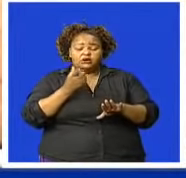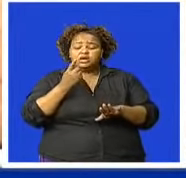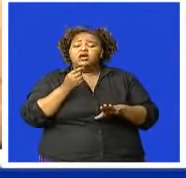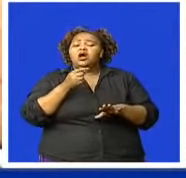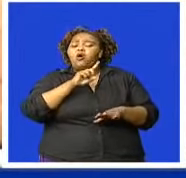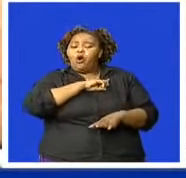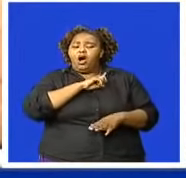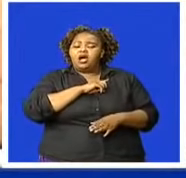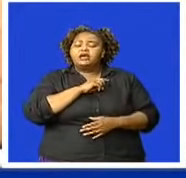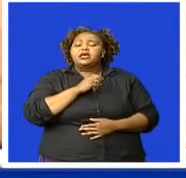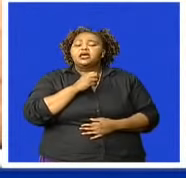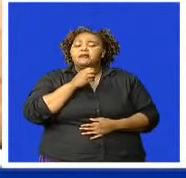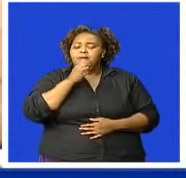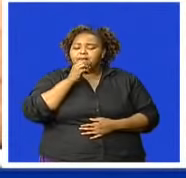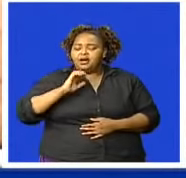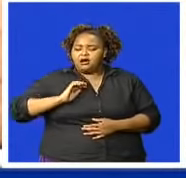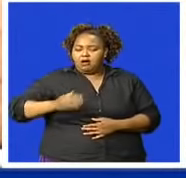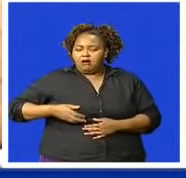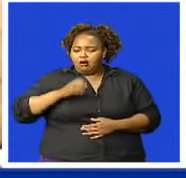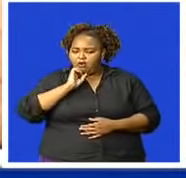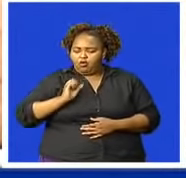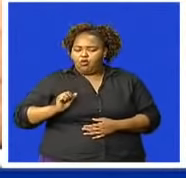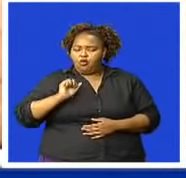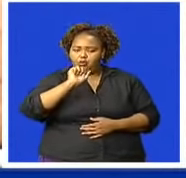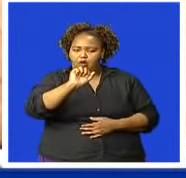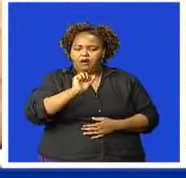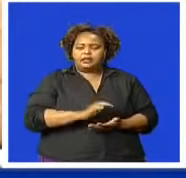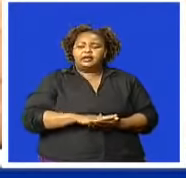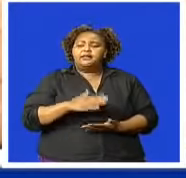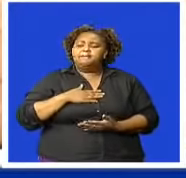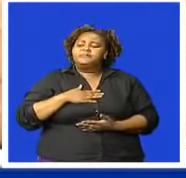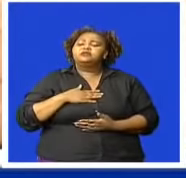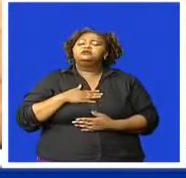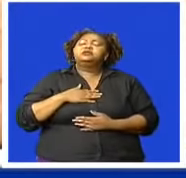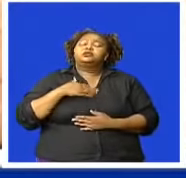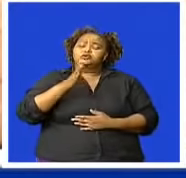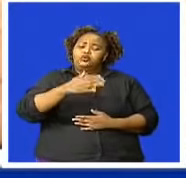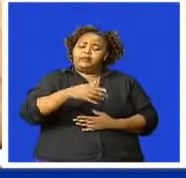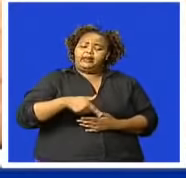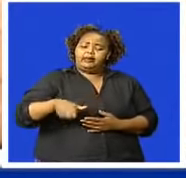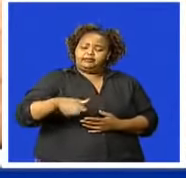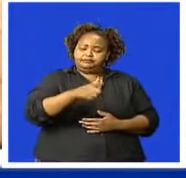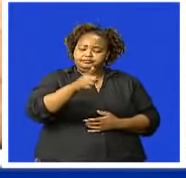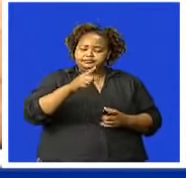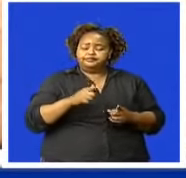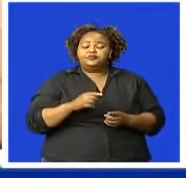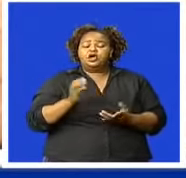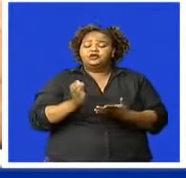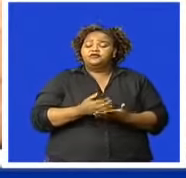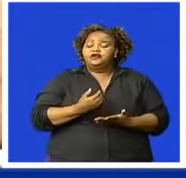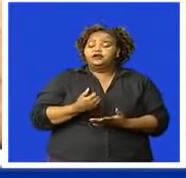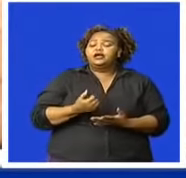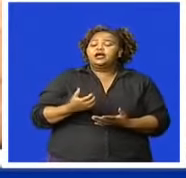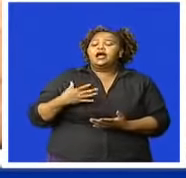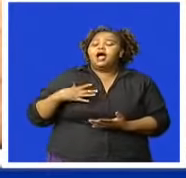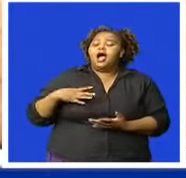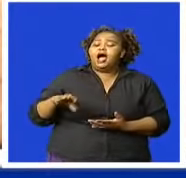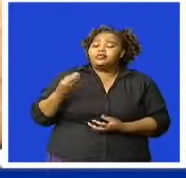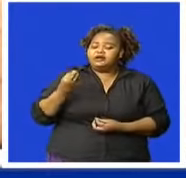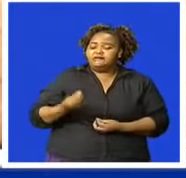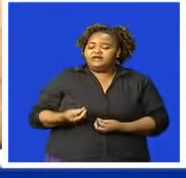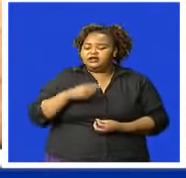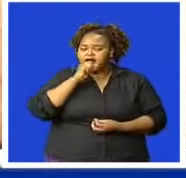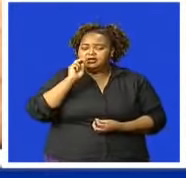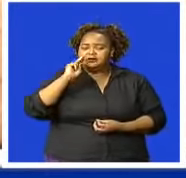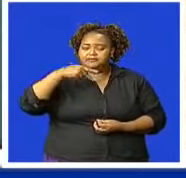moto ngakhona. Uma ngichubeke ngisabhekalela kunale moto ngakhona, ngikhanze phiwa naye vele ulele ubheke